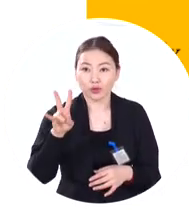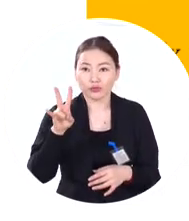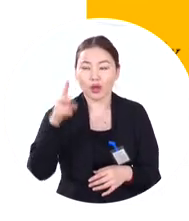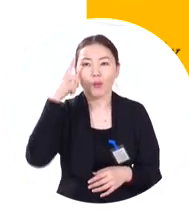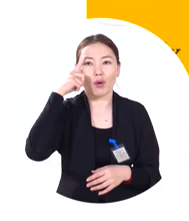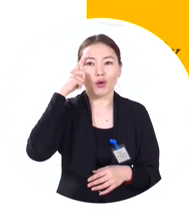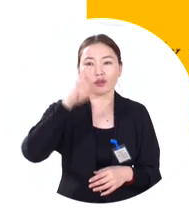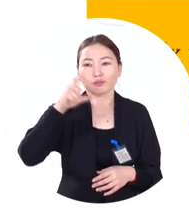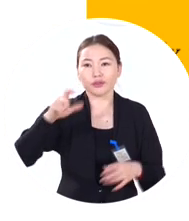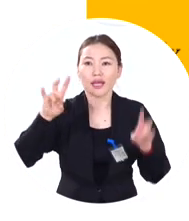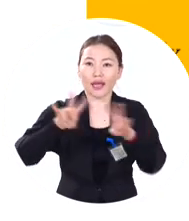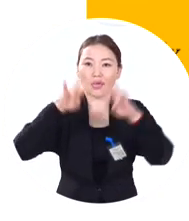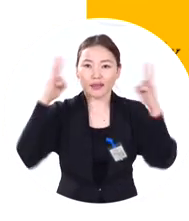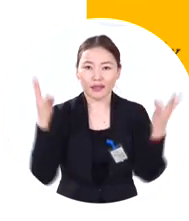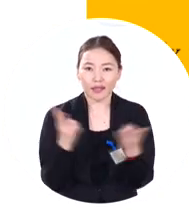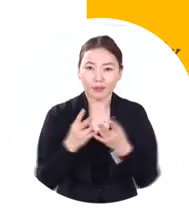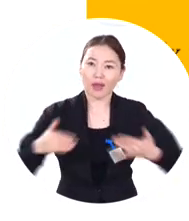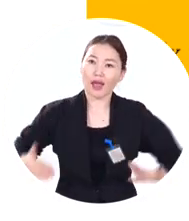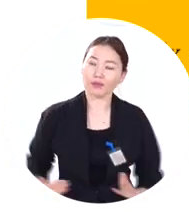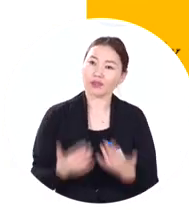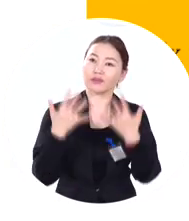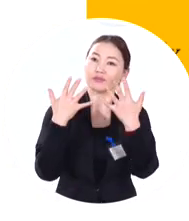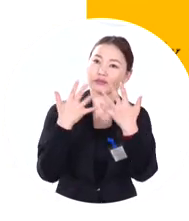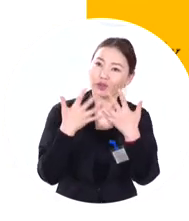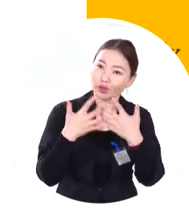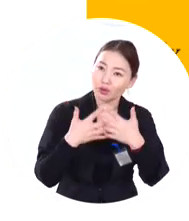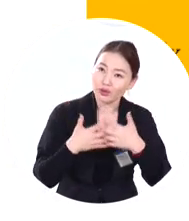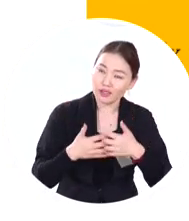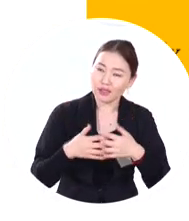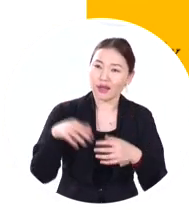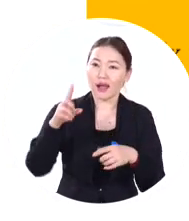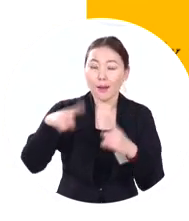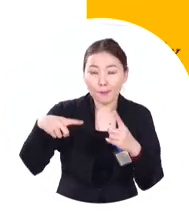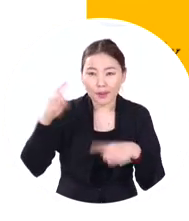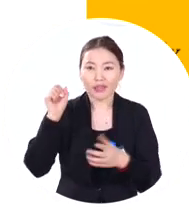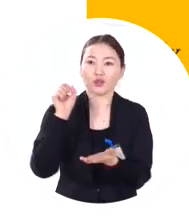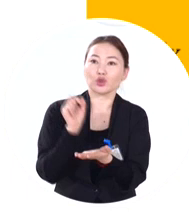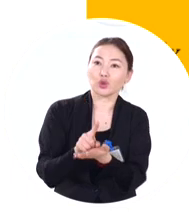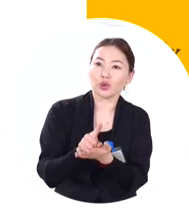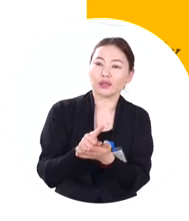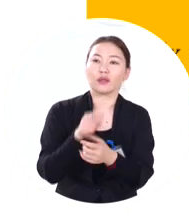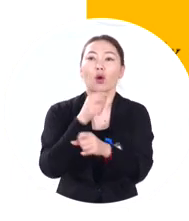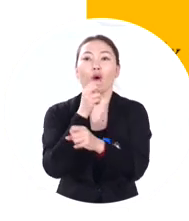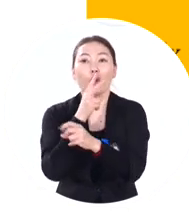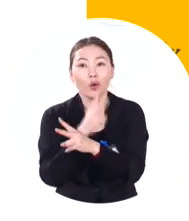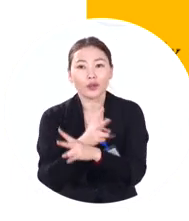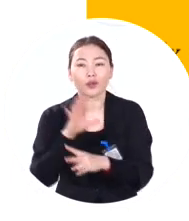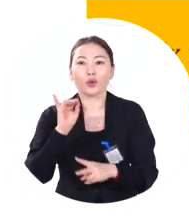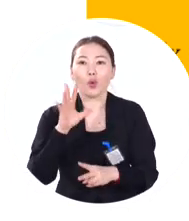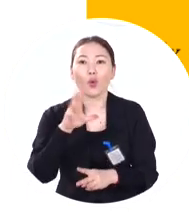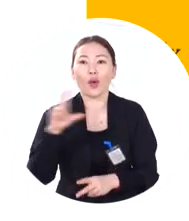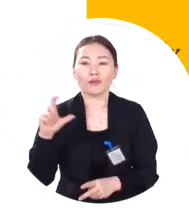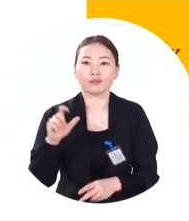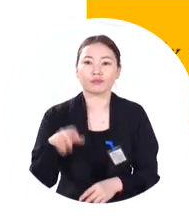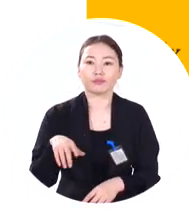амьдралыг зохицуулж байсан гол хууль юу байсан бэ гэсэн асуулт байна. Дөрвөн хариулттай. Эд нь их засаг хууль, бид